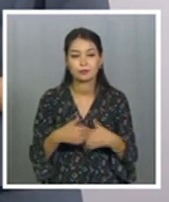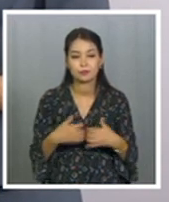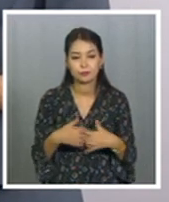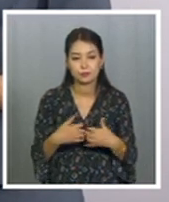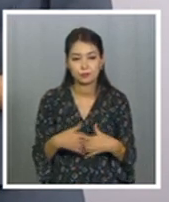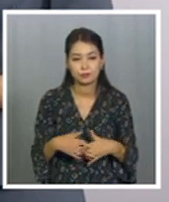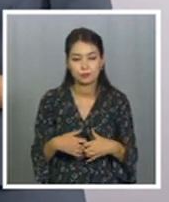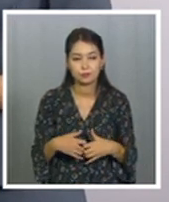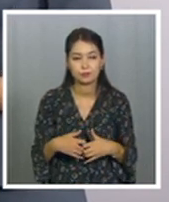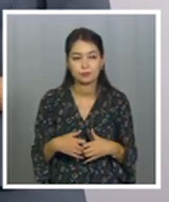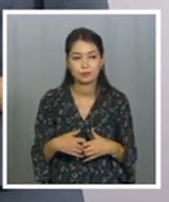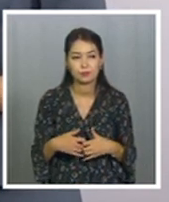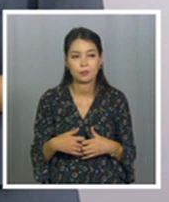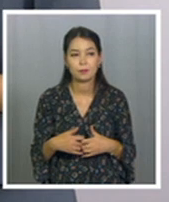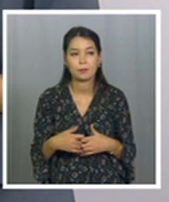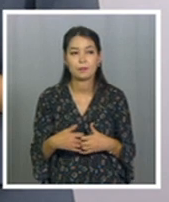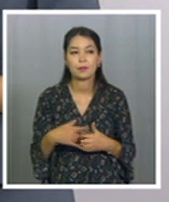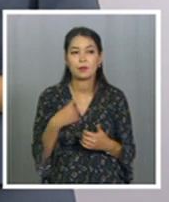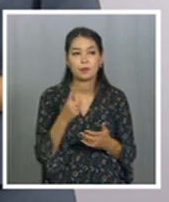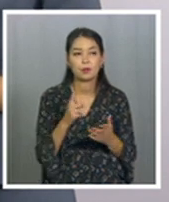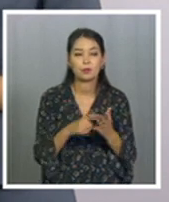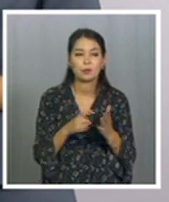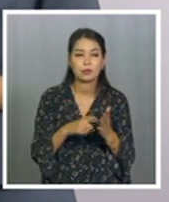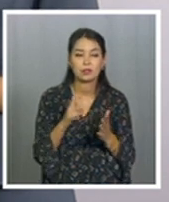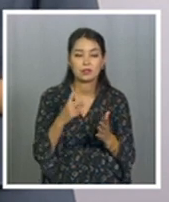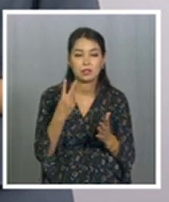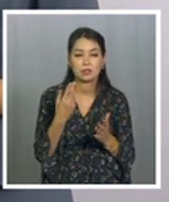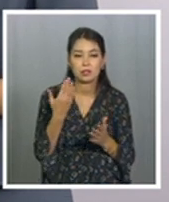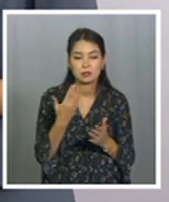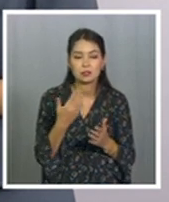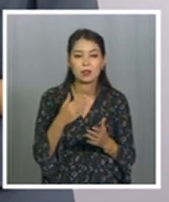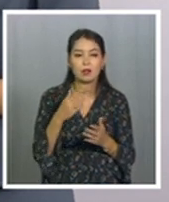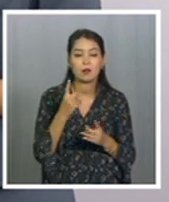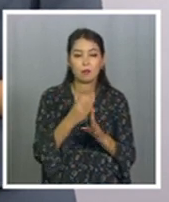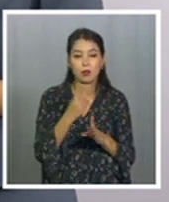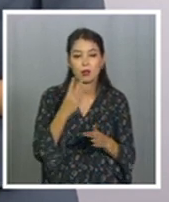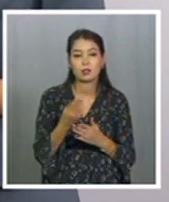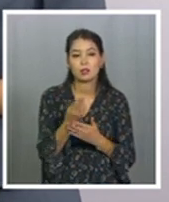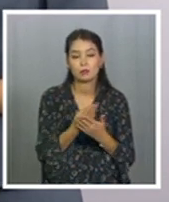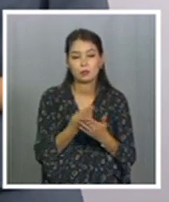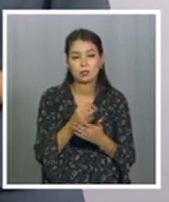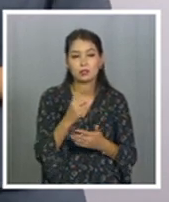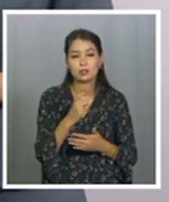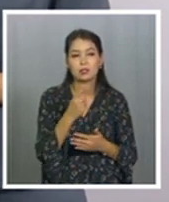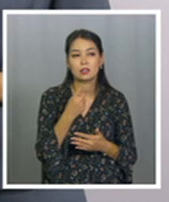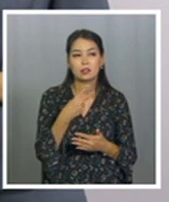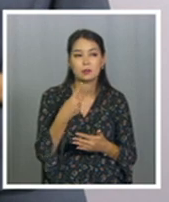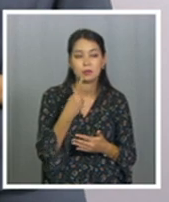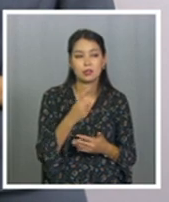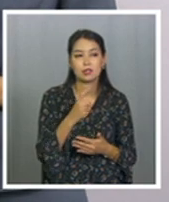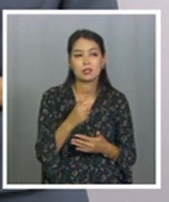Алдымен 1 бөлінген x квадрат функциясының графигін және x тең 1, x тең 3